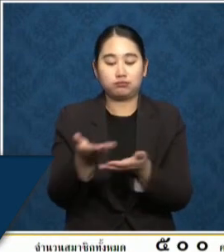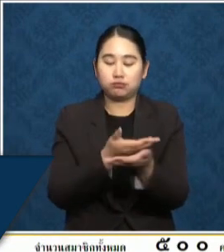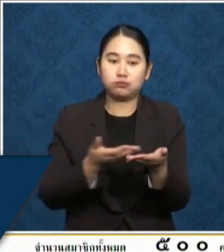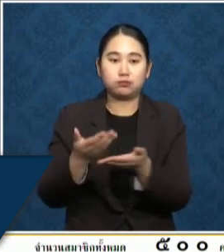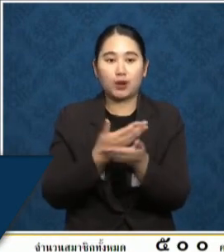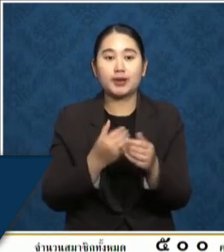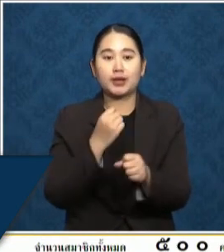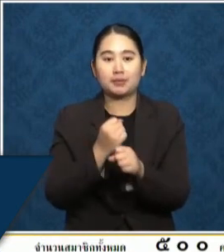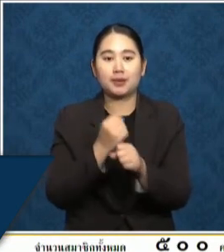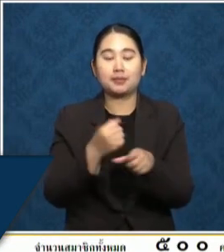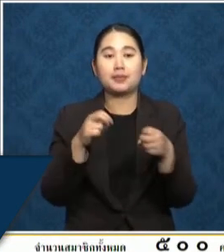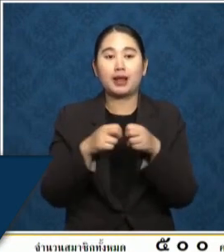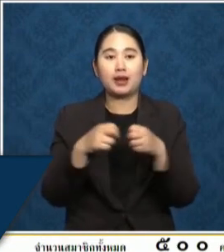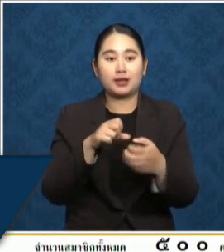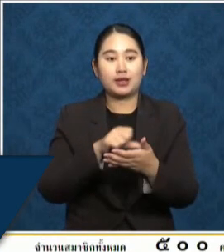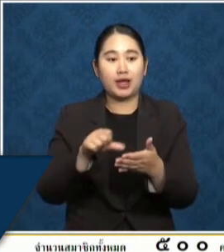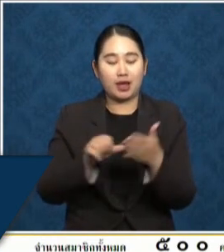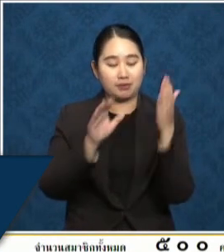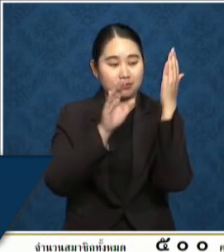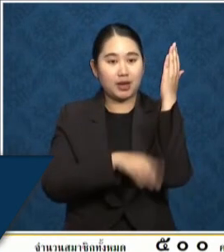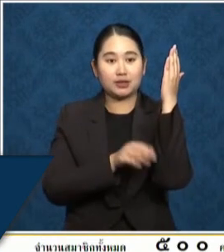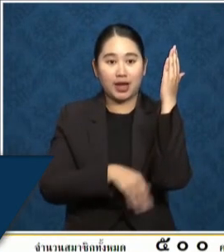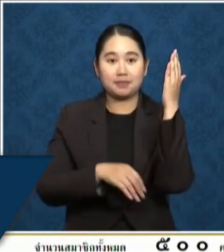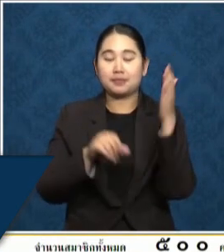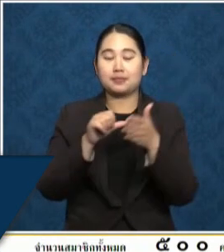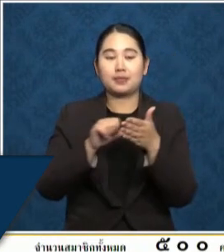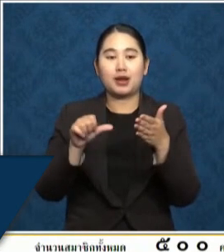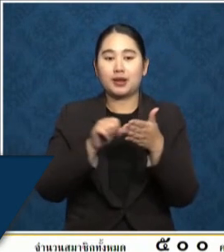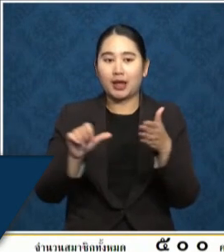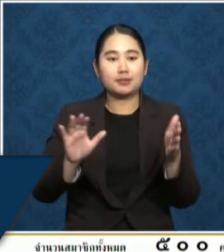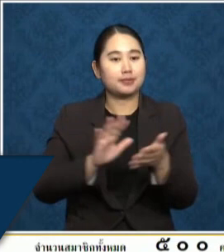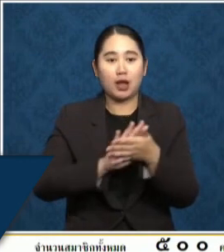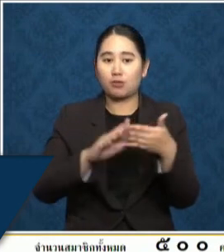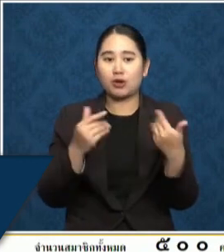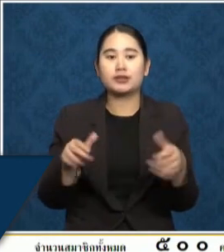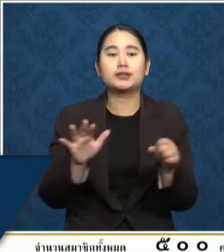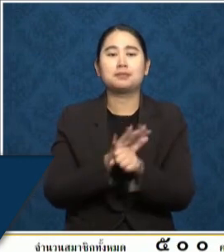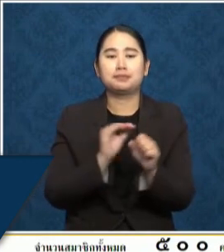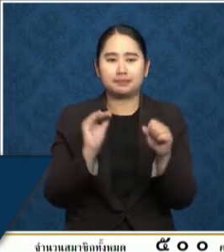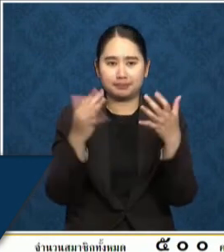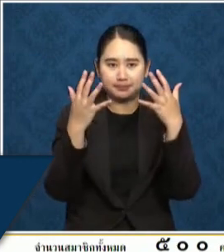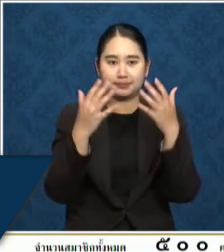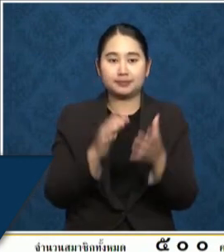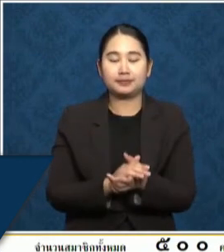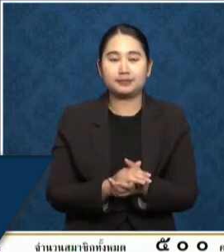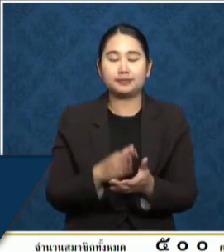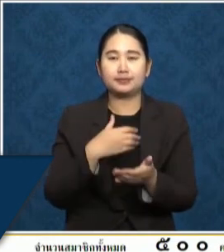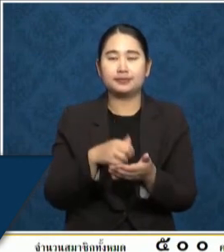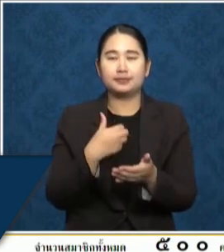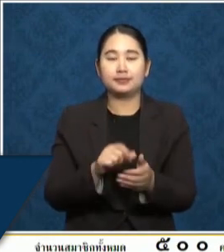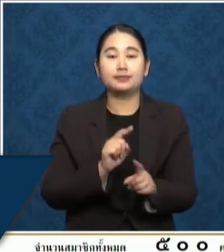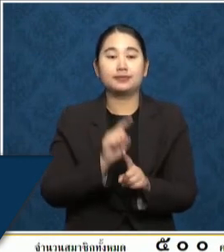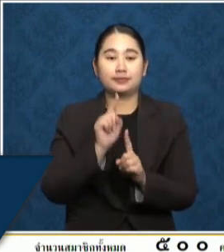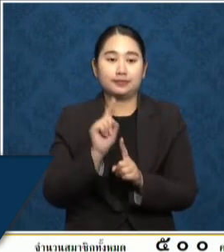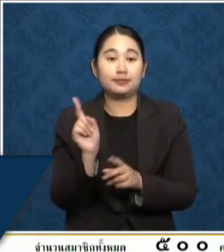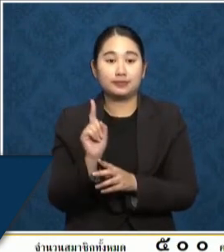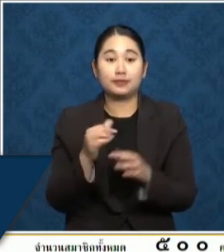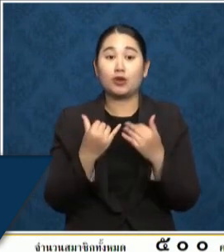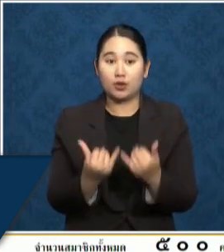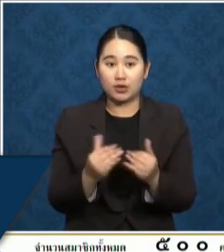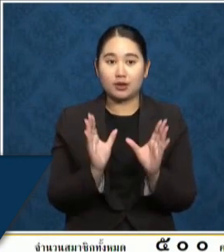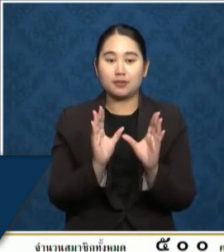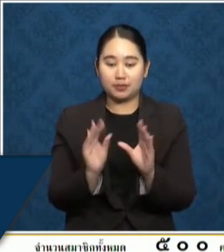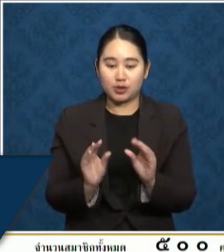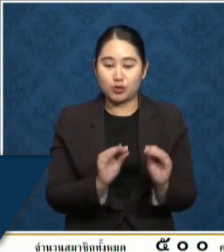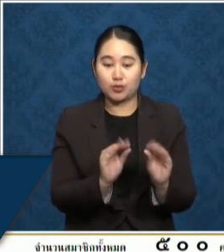นคงไม่สามารถจะแ้ปัหาจัหวดชัแนพากไ้ได้อย่างเบ็เสร็สมบูรณข้ที่ท้าถ่ายเปข้อนหนึ่งครับและขณะนี้ส